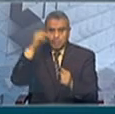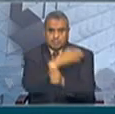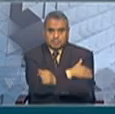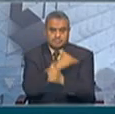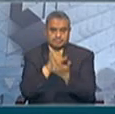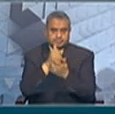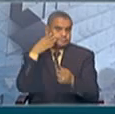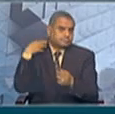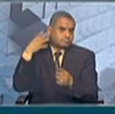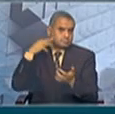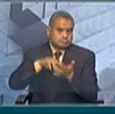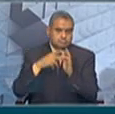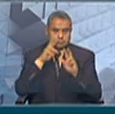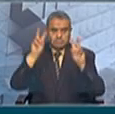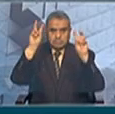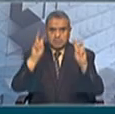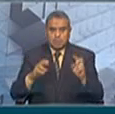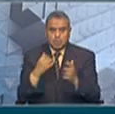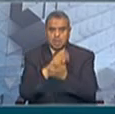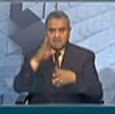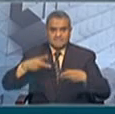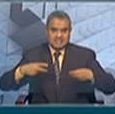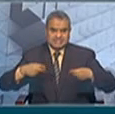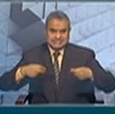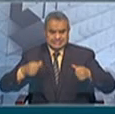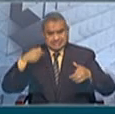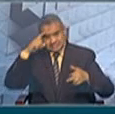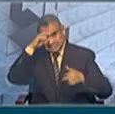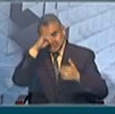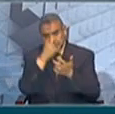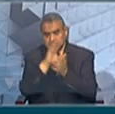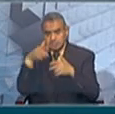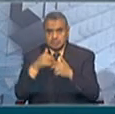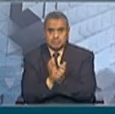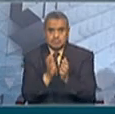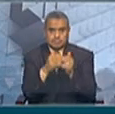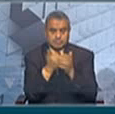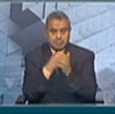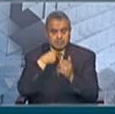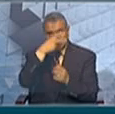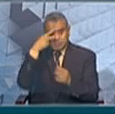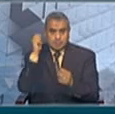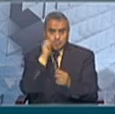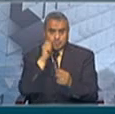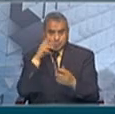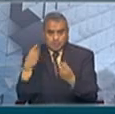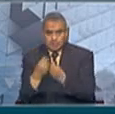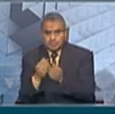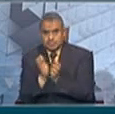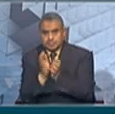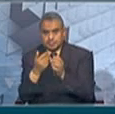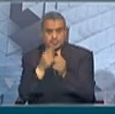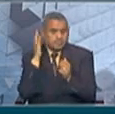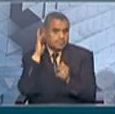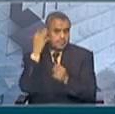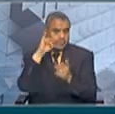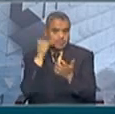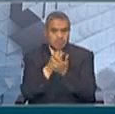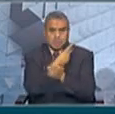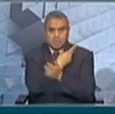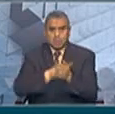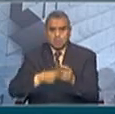في ليبيا إلى الوقف الفوري للأعمال العدائية التي نشبت بين ميليشيات مسلحة تابعة لما يعرف